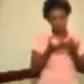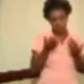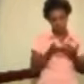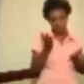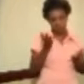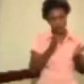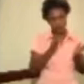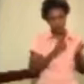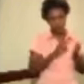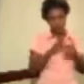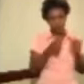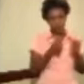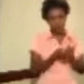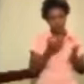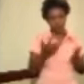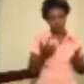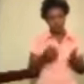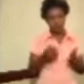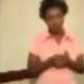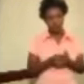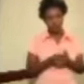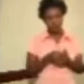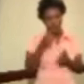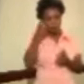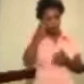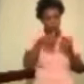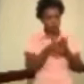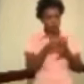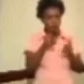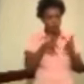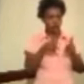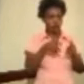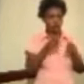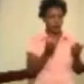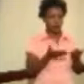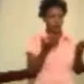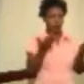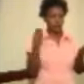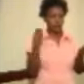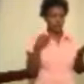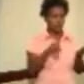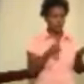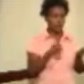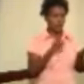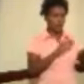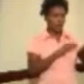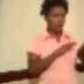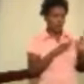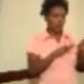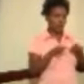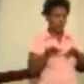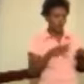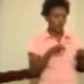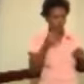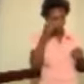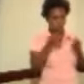Wyclef Jean, qui est dans la salle maintenant. Monsieur est dans la salle là, il était parti pour ça, à travers ses contacts. Monsieur a essayé